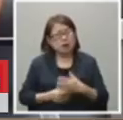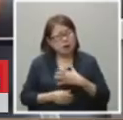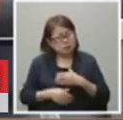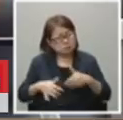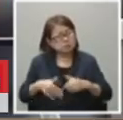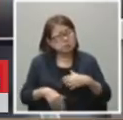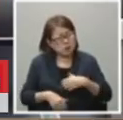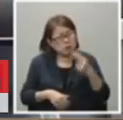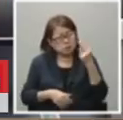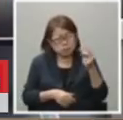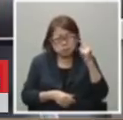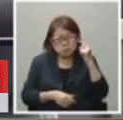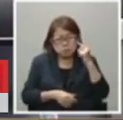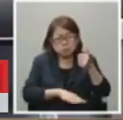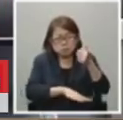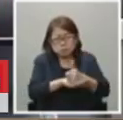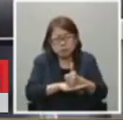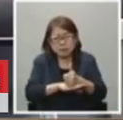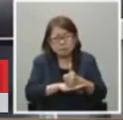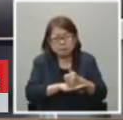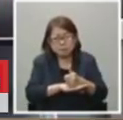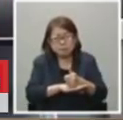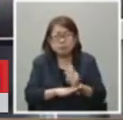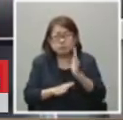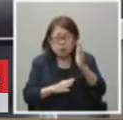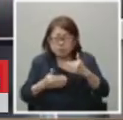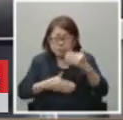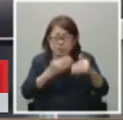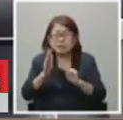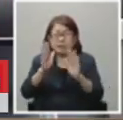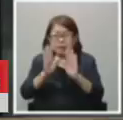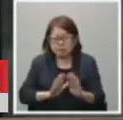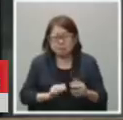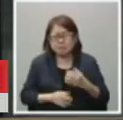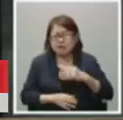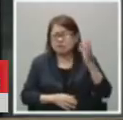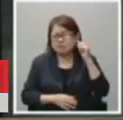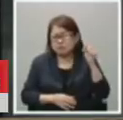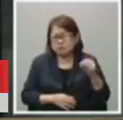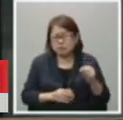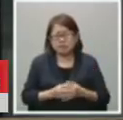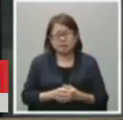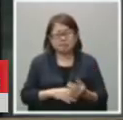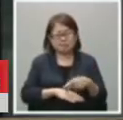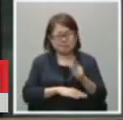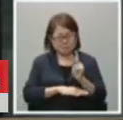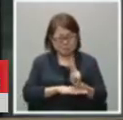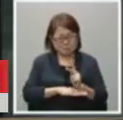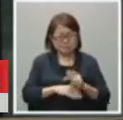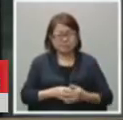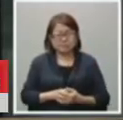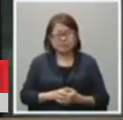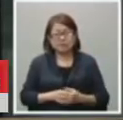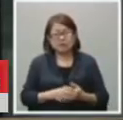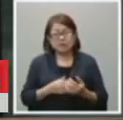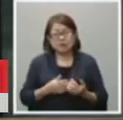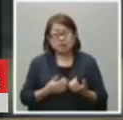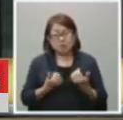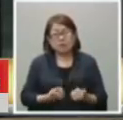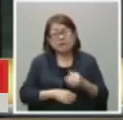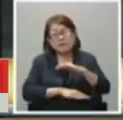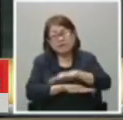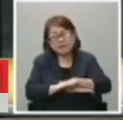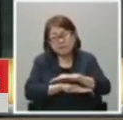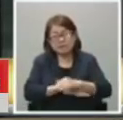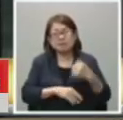ยครับว่าจะนำพาประเทศไทยไปในทิศทางไหนท่านประธานที่เคารพครับเมื่อช่วงเย็นที่ผ่านมาเนี่ย